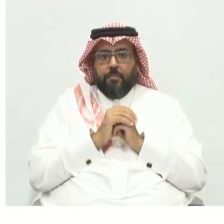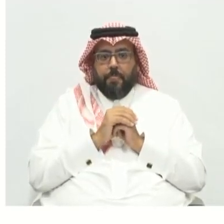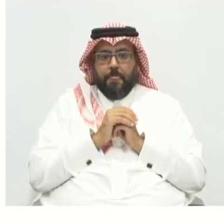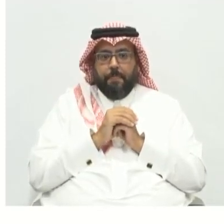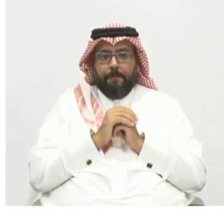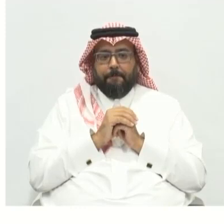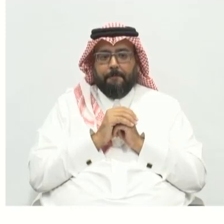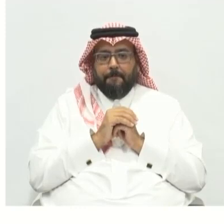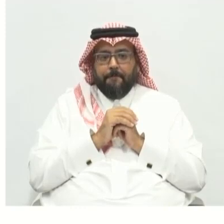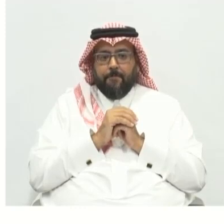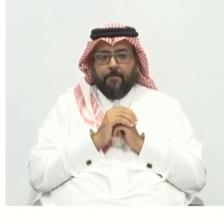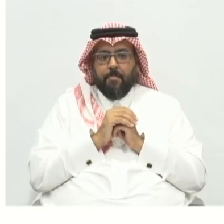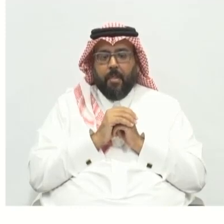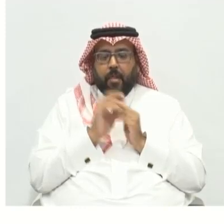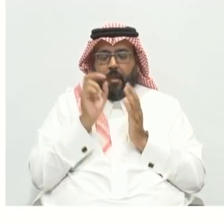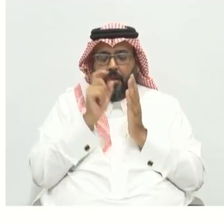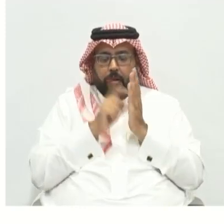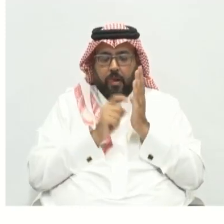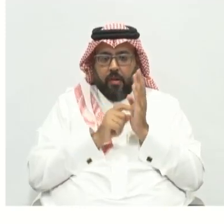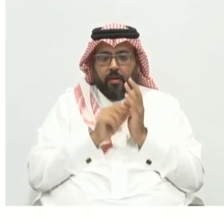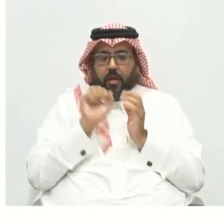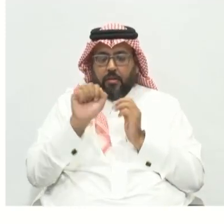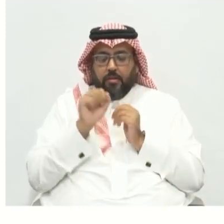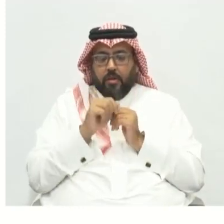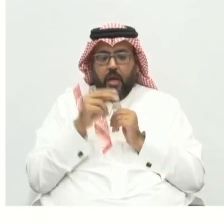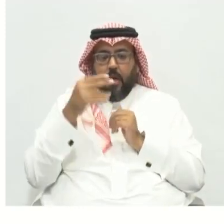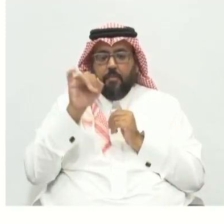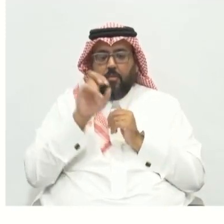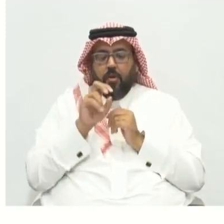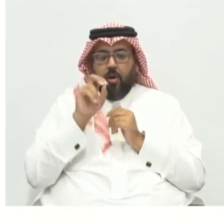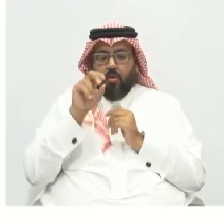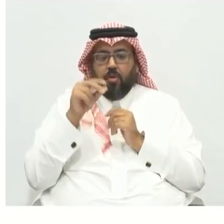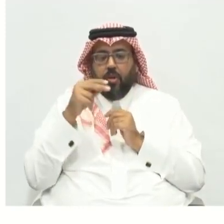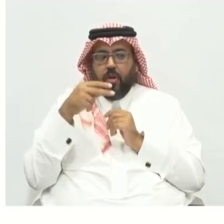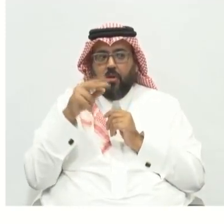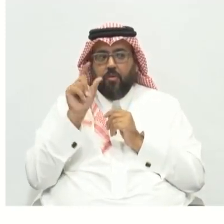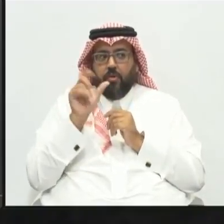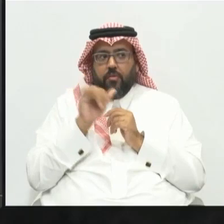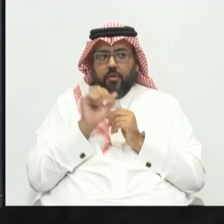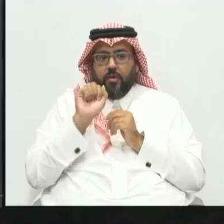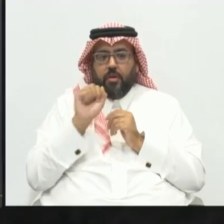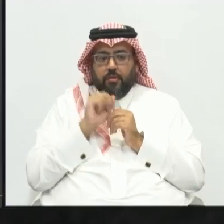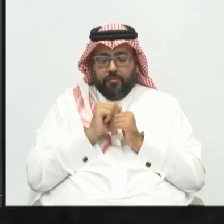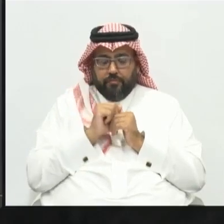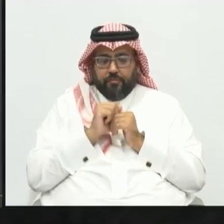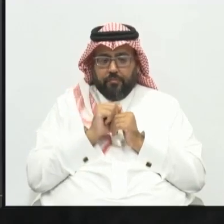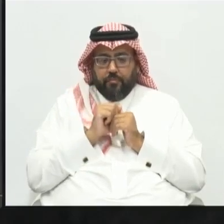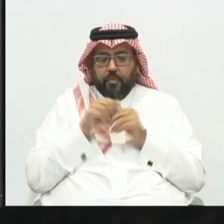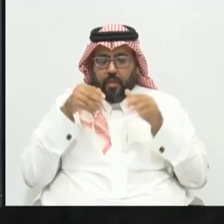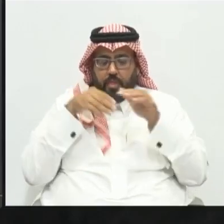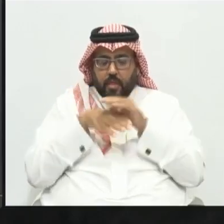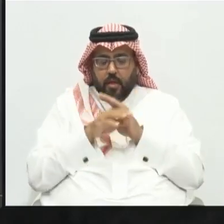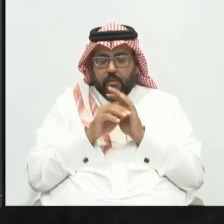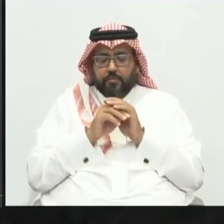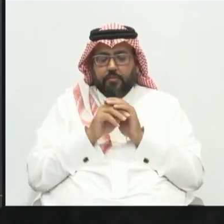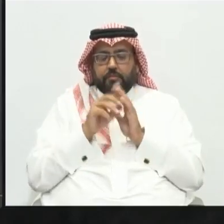الجريمه ايضا من ذكرنا من الخصائص العامه القواعد القانونيه هناك خصائص داخله في